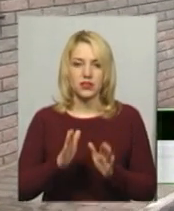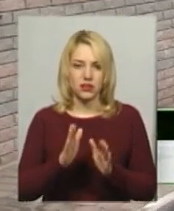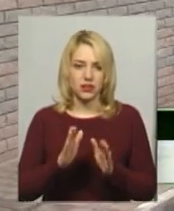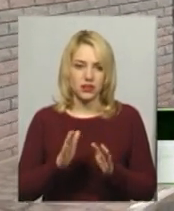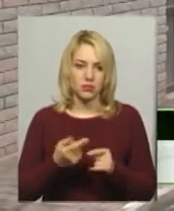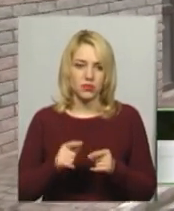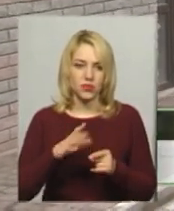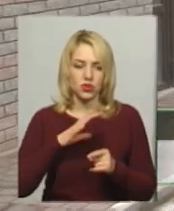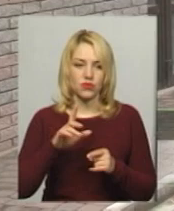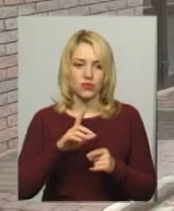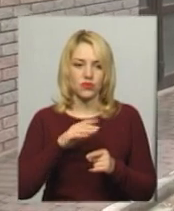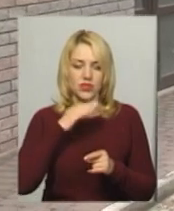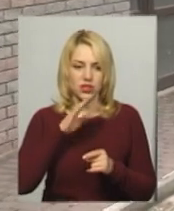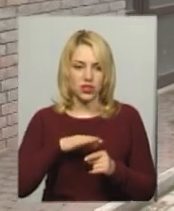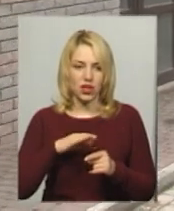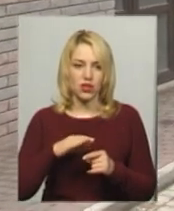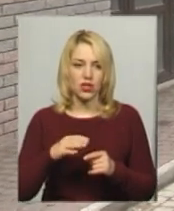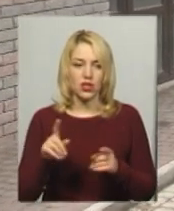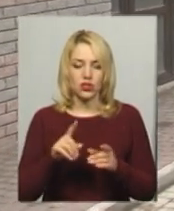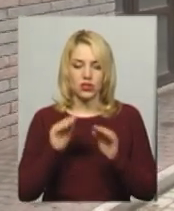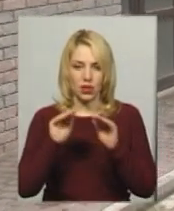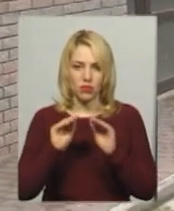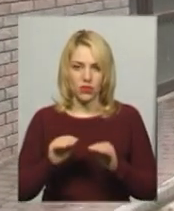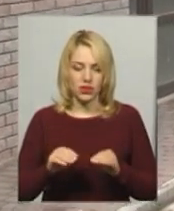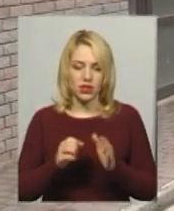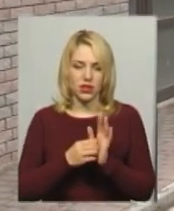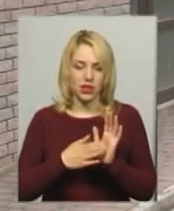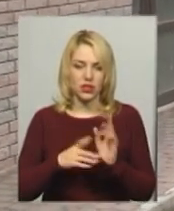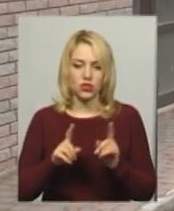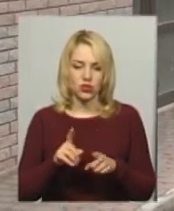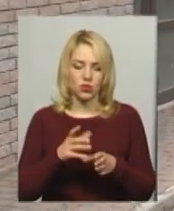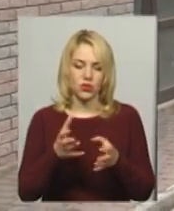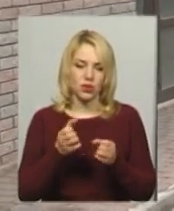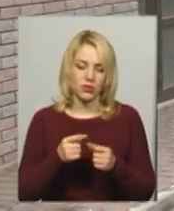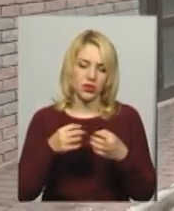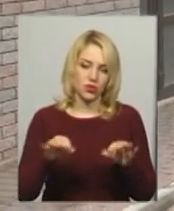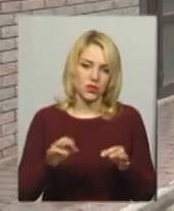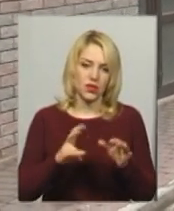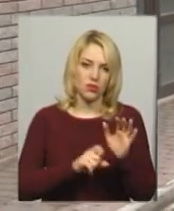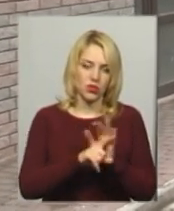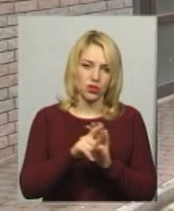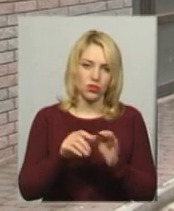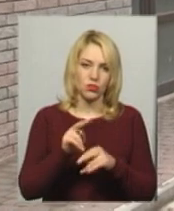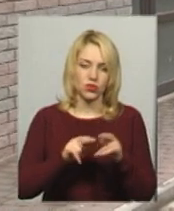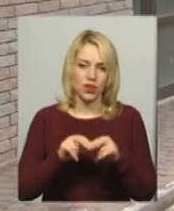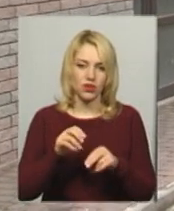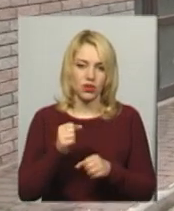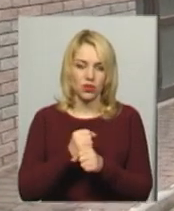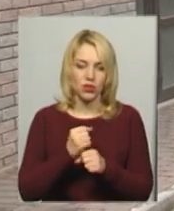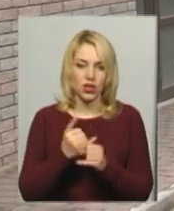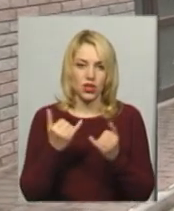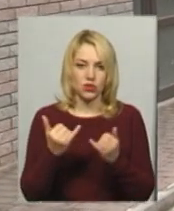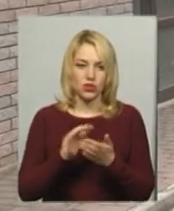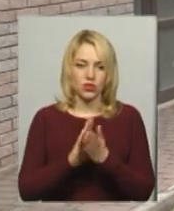того, вистачало повноти даних для того, щоб отримати той чи інший дозвіл на початок будівельних робіт. Сьогодні ж